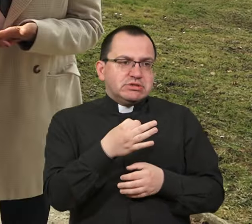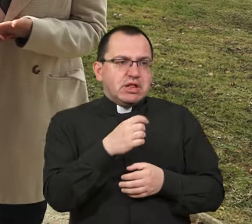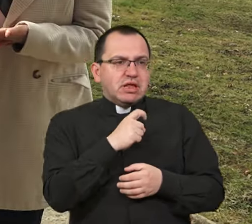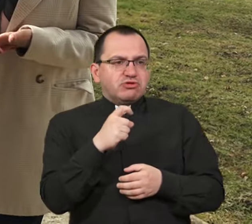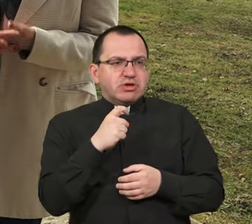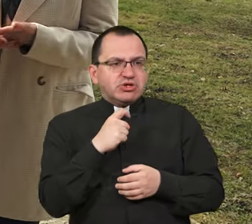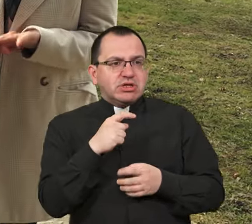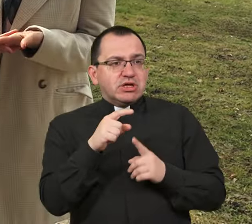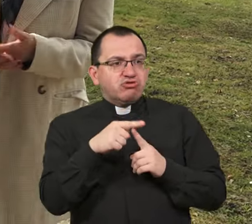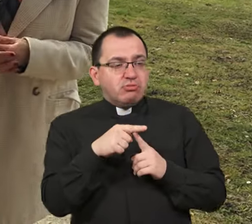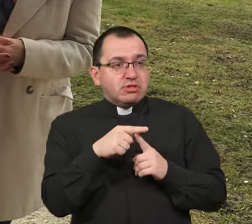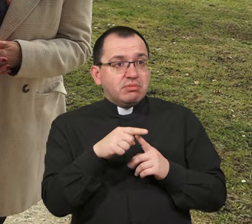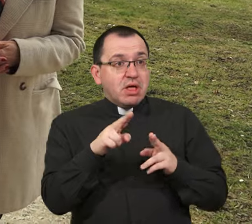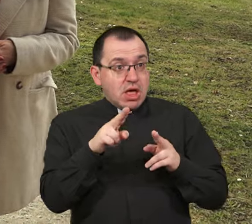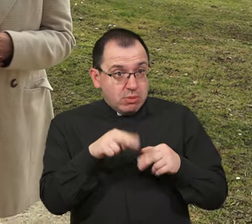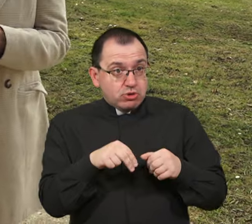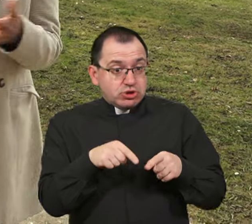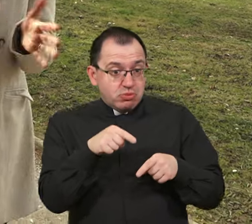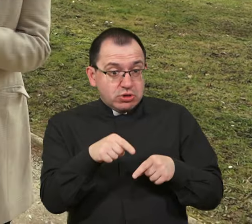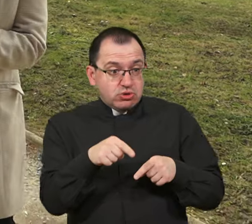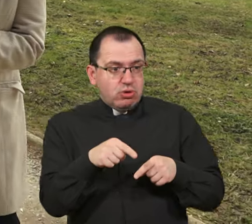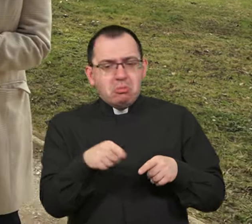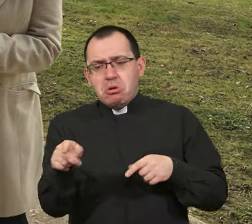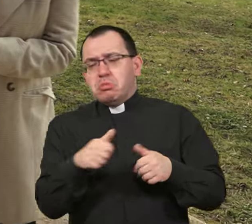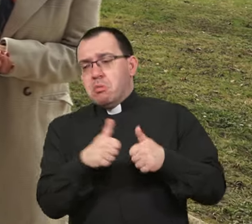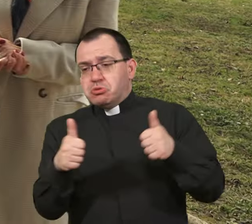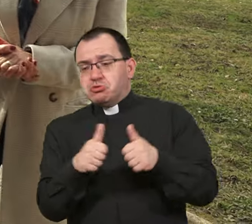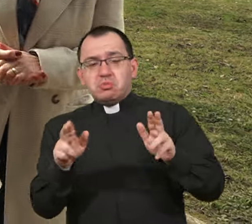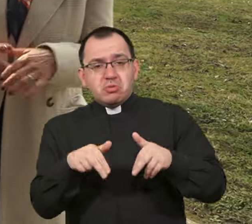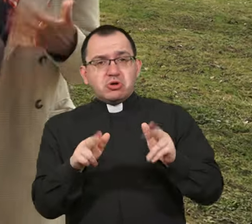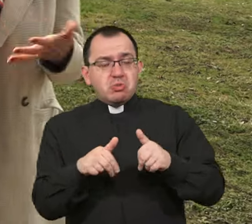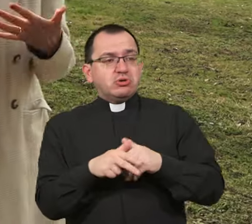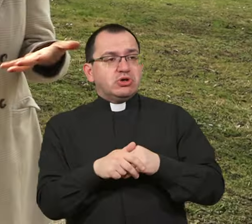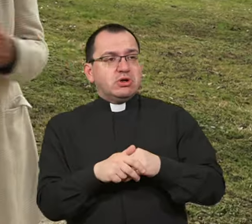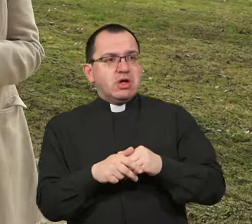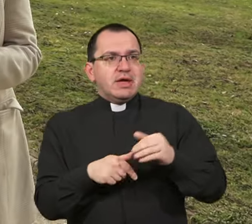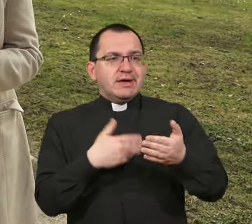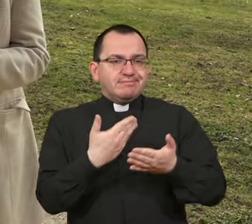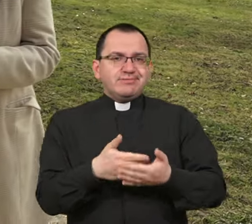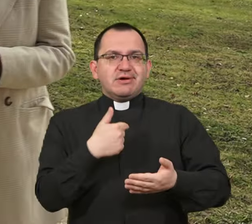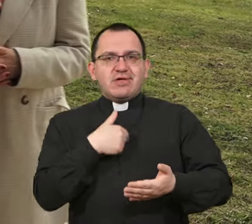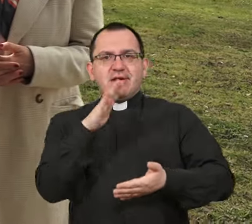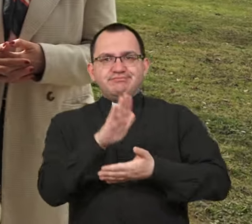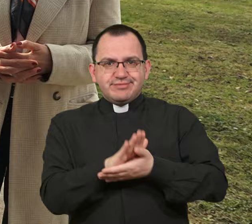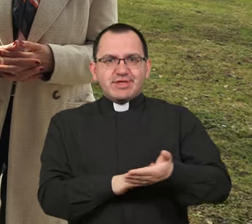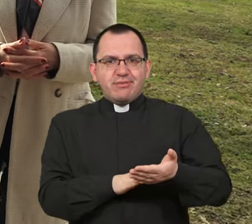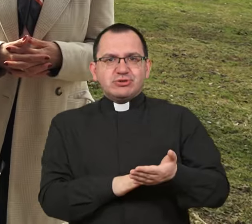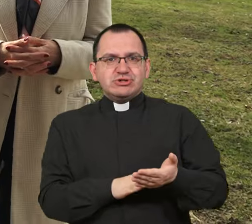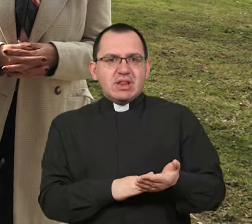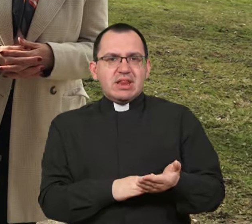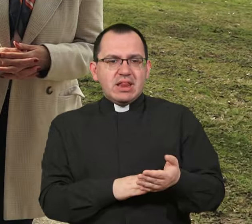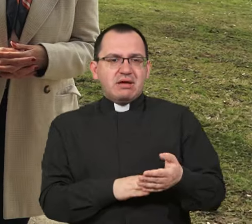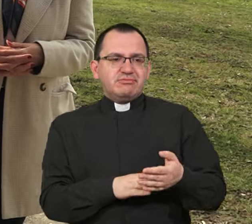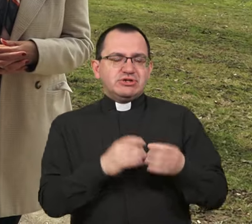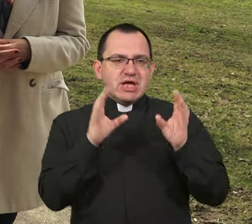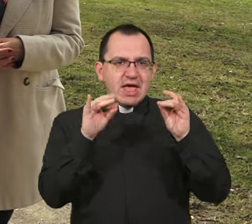da li on misli da bi trebalo to i kod nas u crkvi. I on je rekao, super, može. I tako smo zapravo krenuli. Sad je to prošlo dobrih možda više